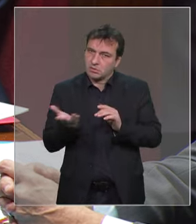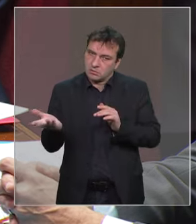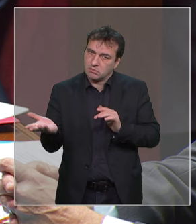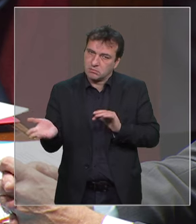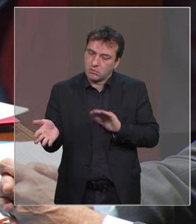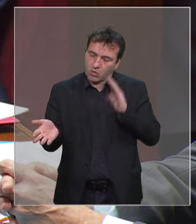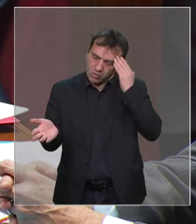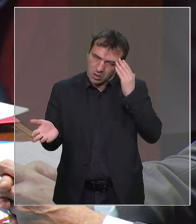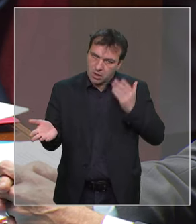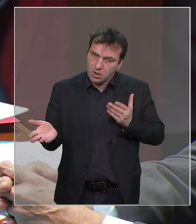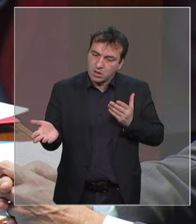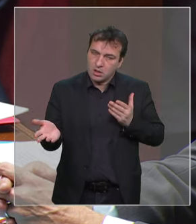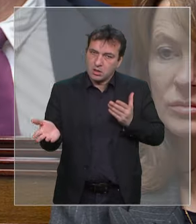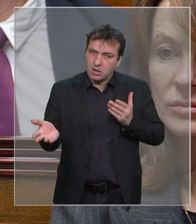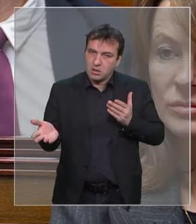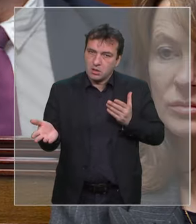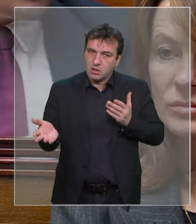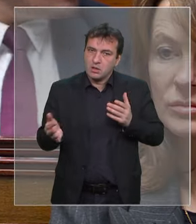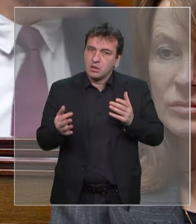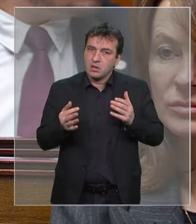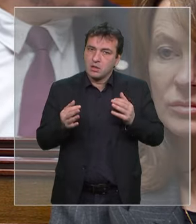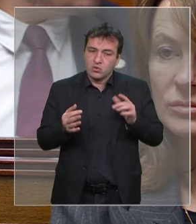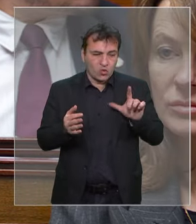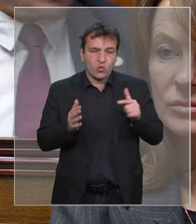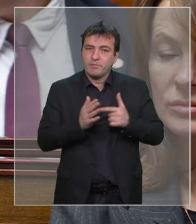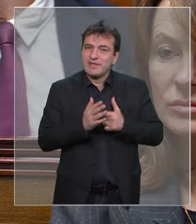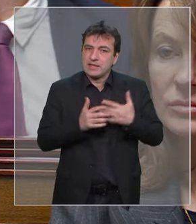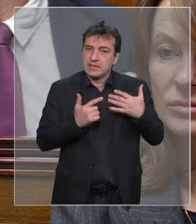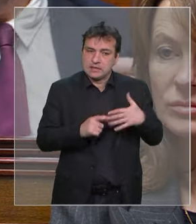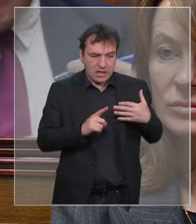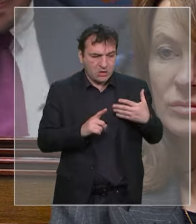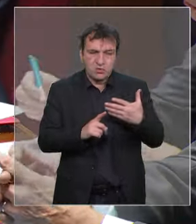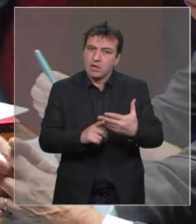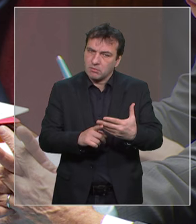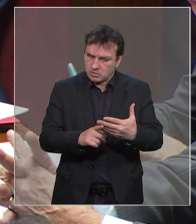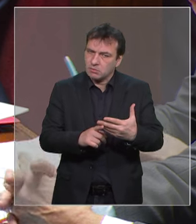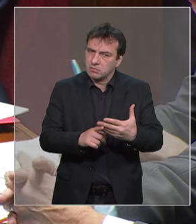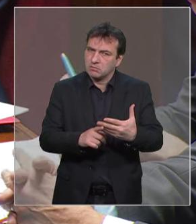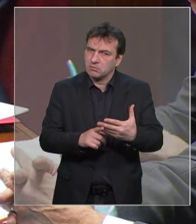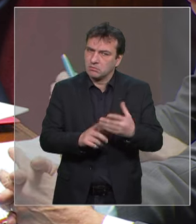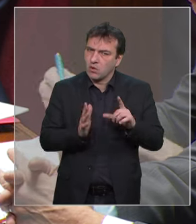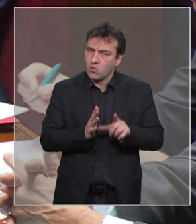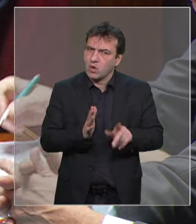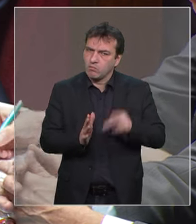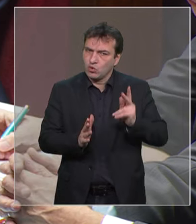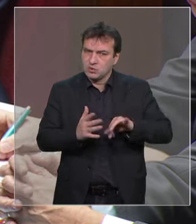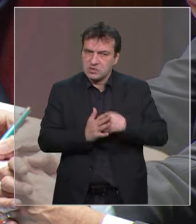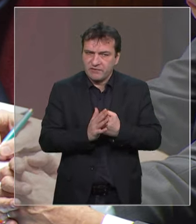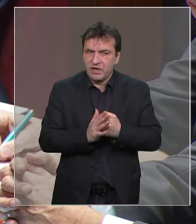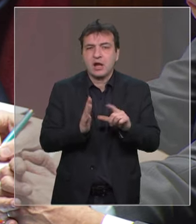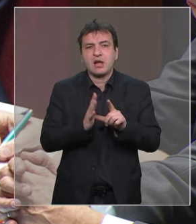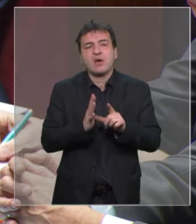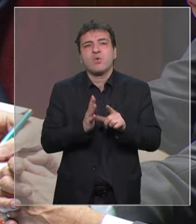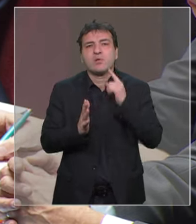avons considérablement renforcé notre arsenal depuis 2017. Je pense à la loi renforçant la sécurité intérieure et la